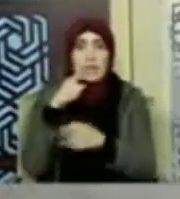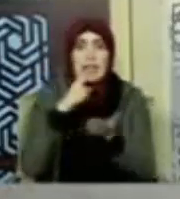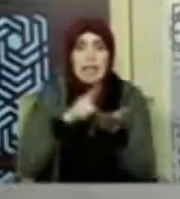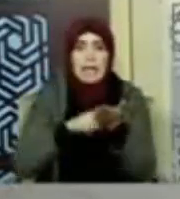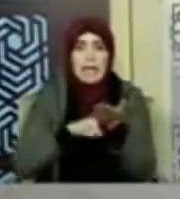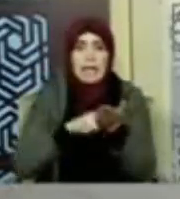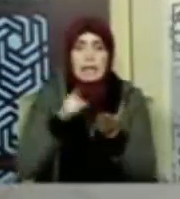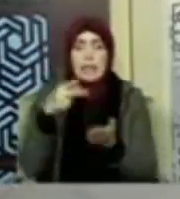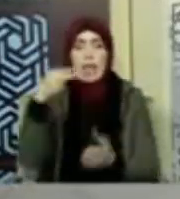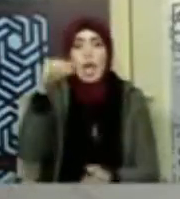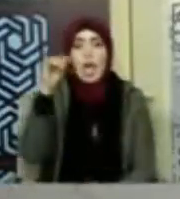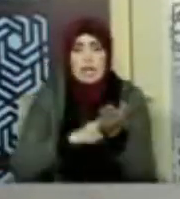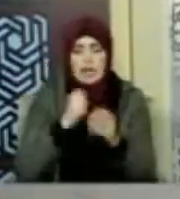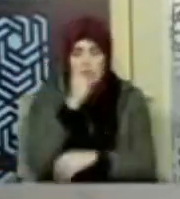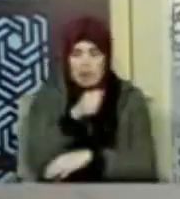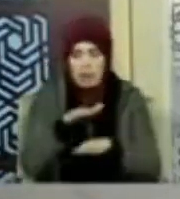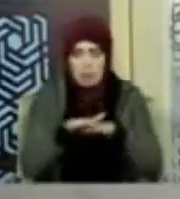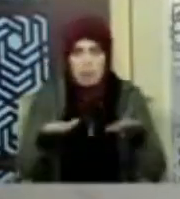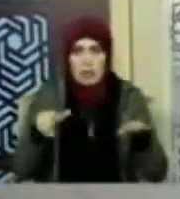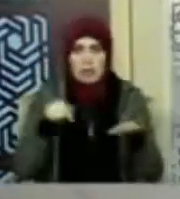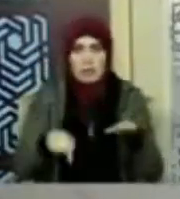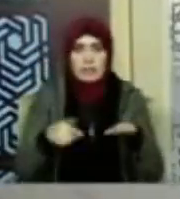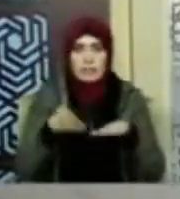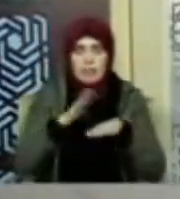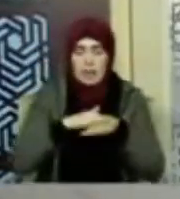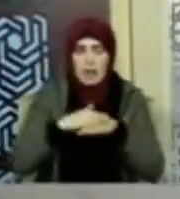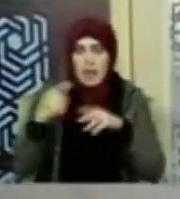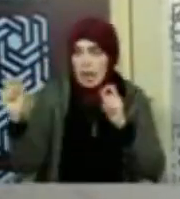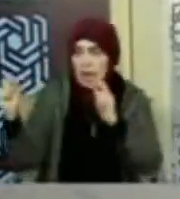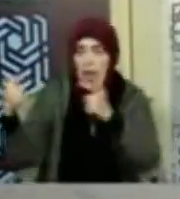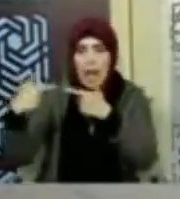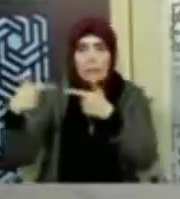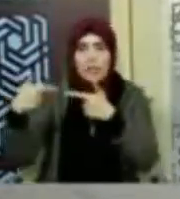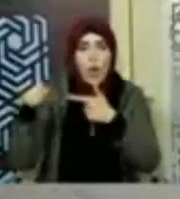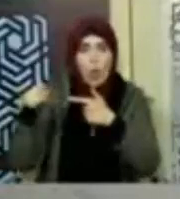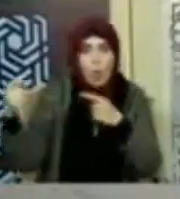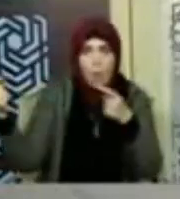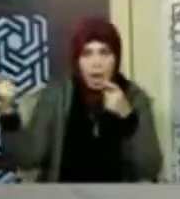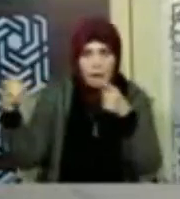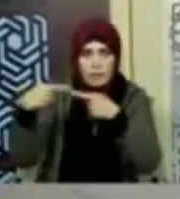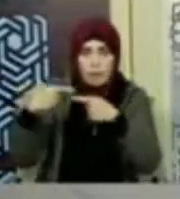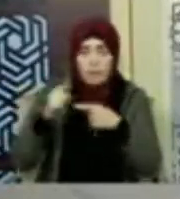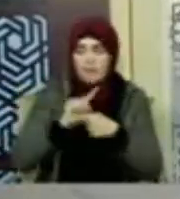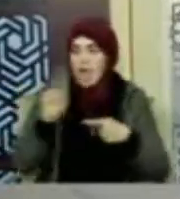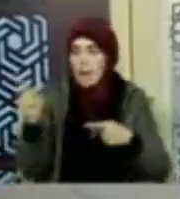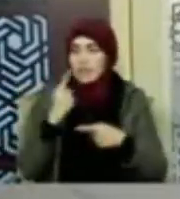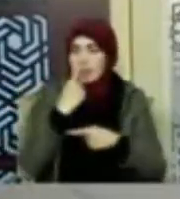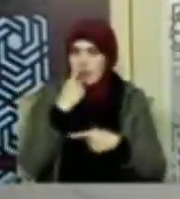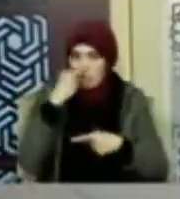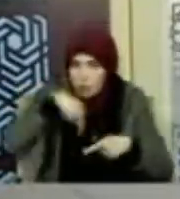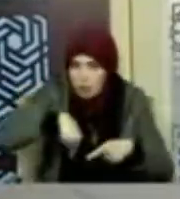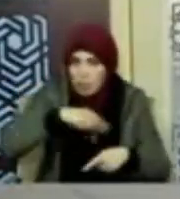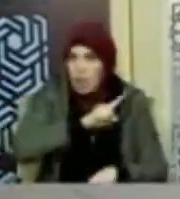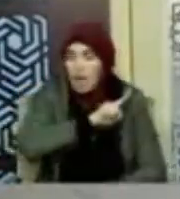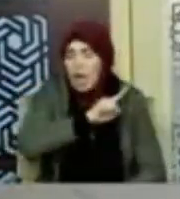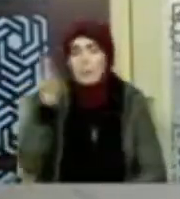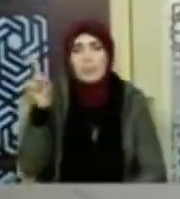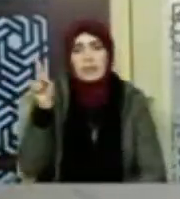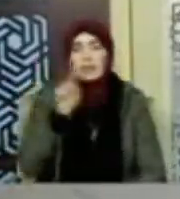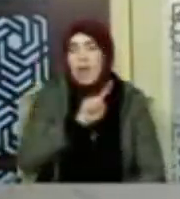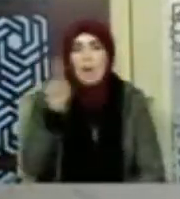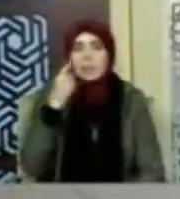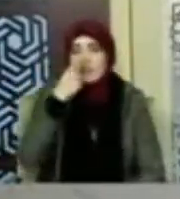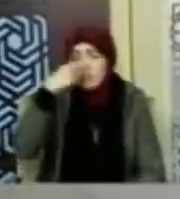يا عمرو فاعلم على الأعداء تأبى أن تلينا، قناتنا لا